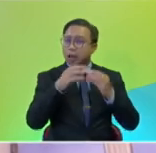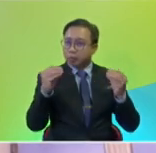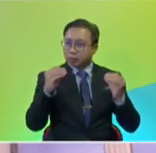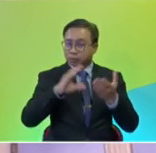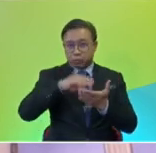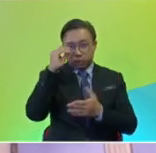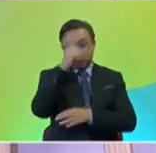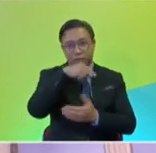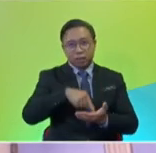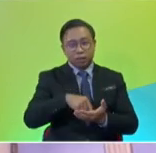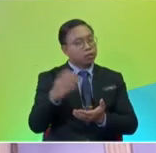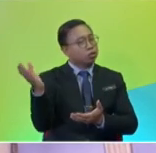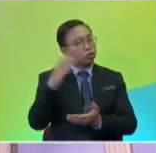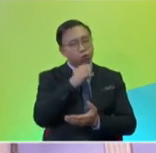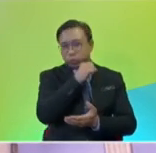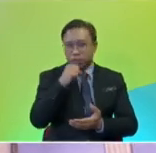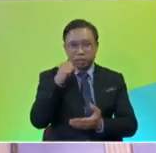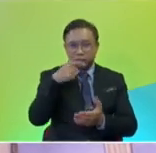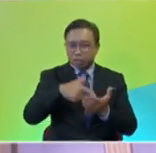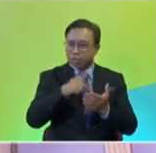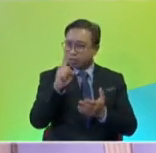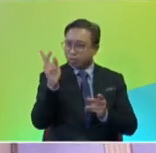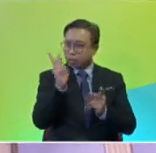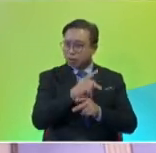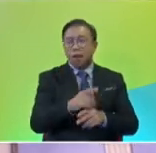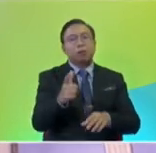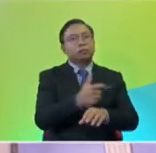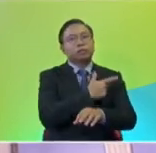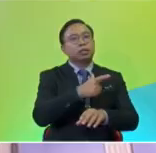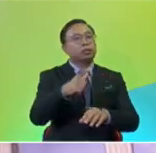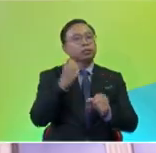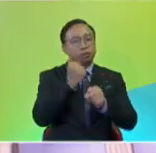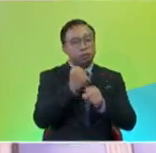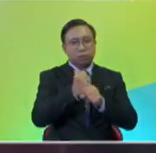pembelajaran kita pada hari ini, jom kita nyanyi sama-sama lagi sekali ikut lagu Kerjasama.